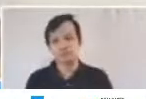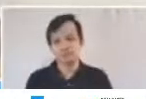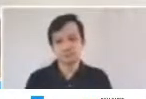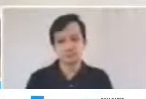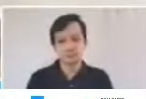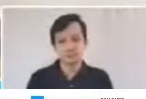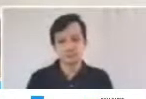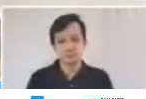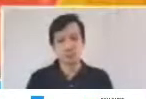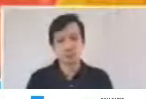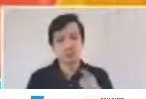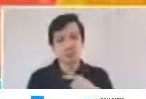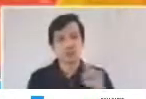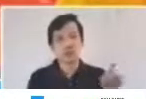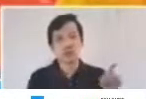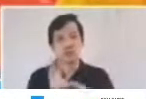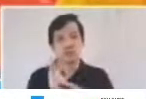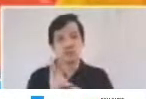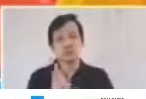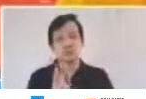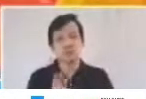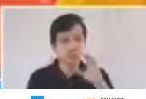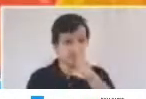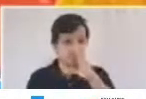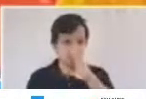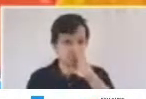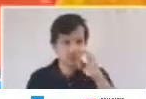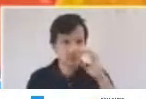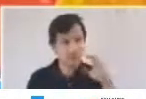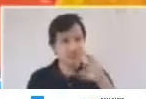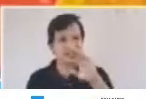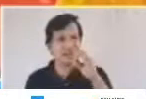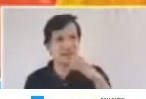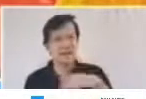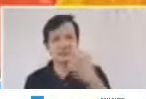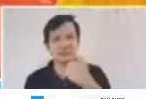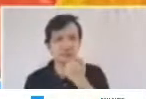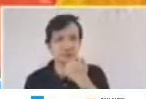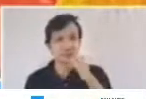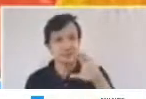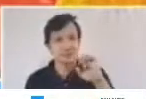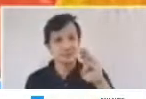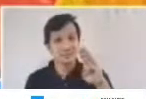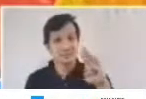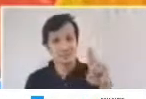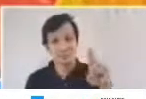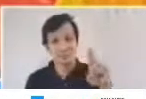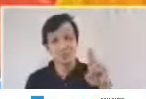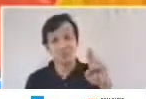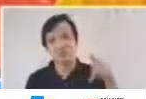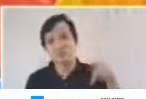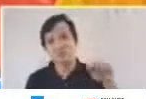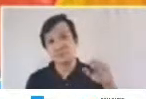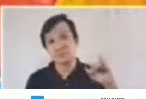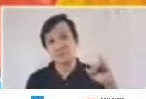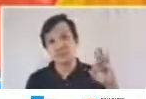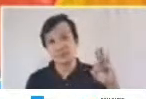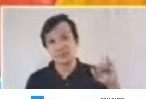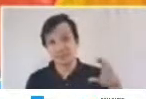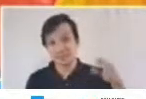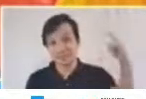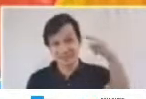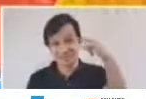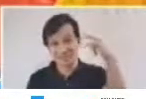4A base na rin sa rekomendasyon ng Interagency Task Force o IATF. Samantala, nananatiling nasa ilalim ng